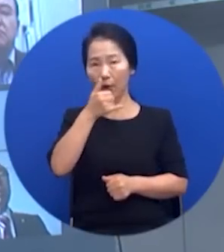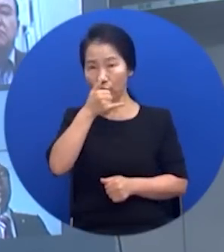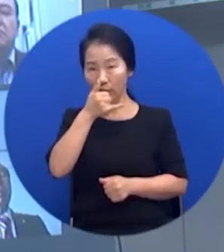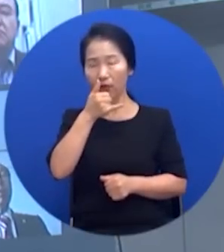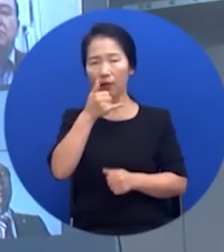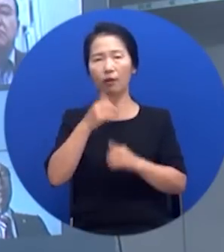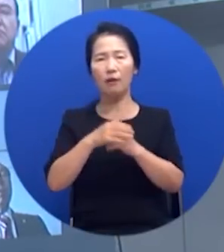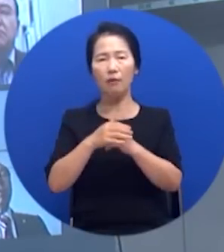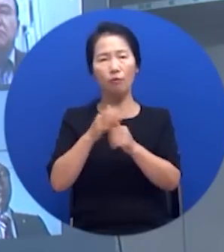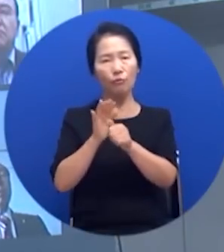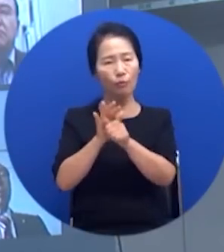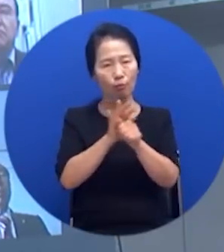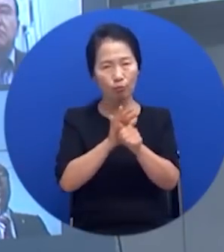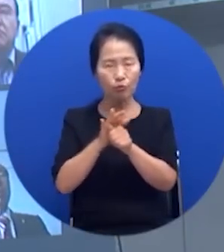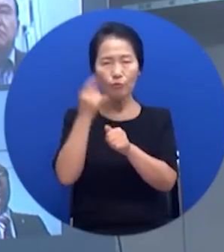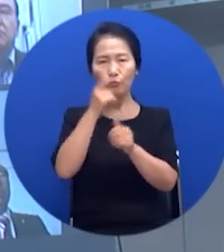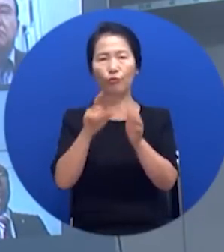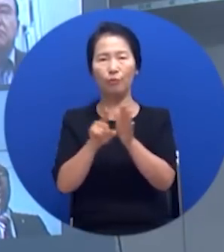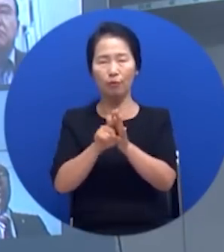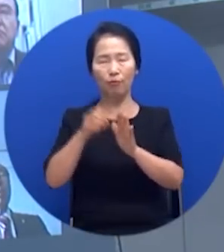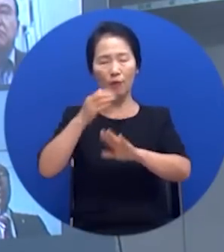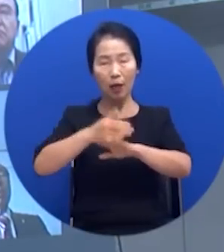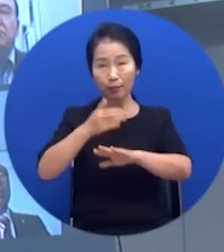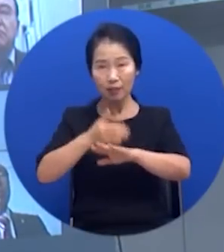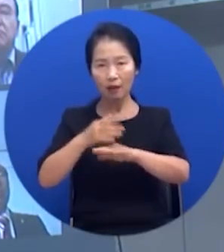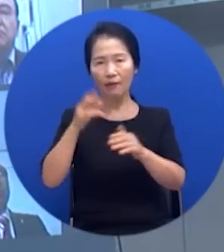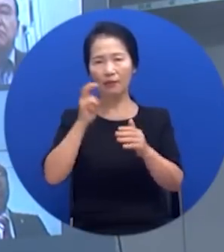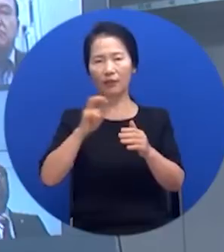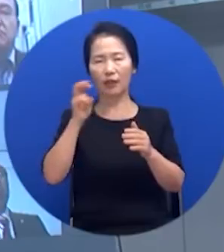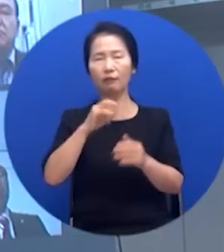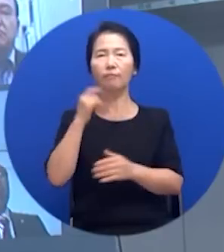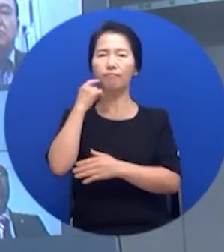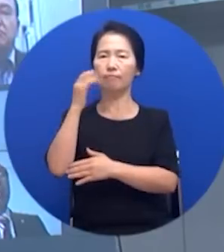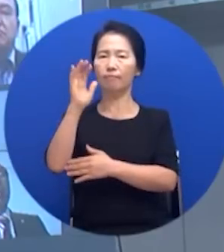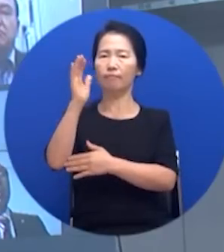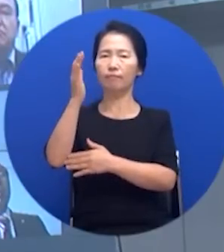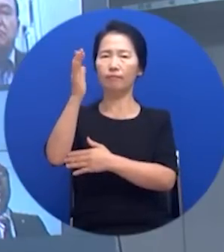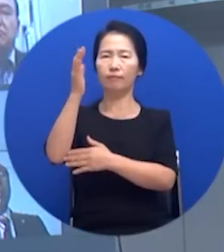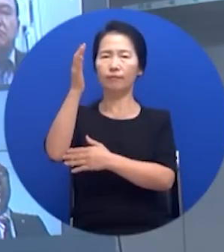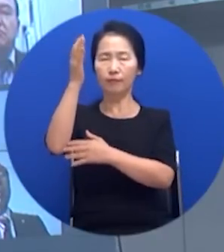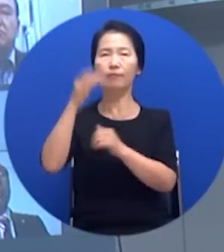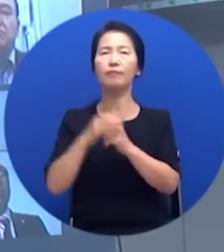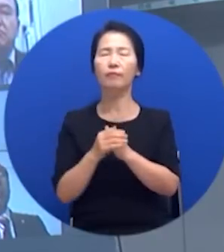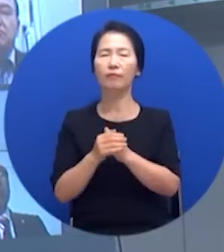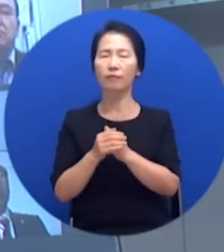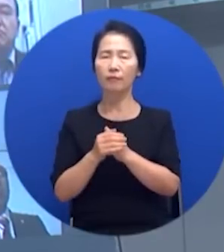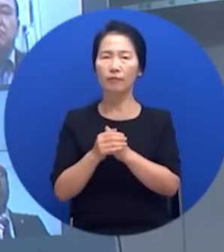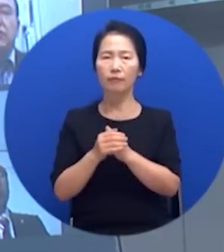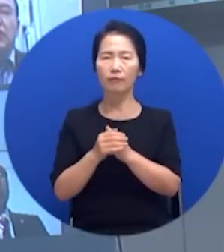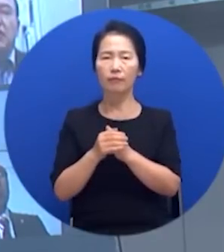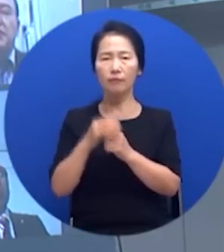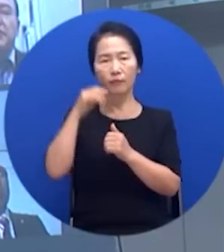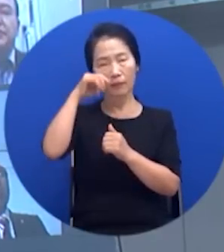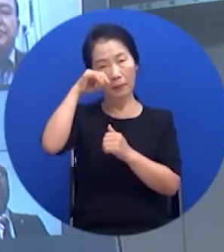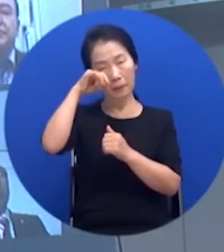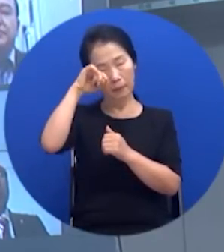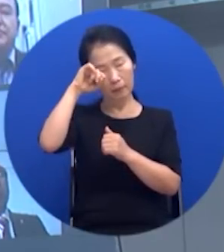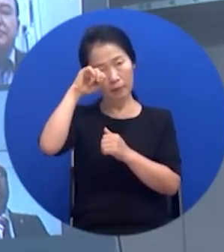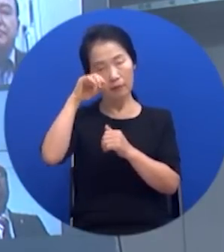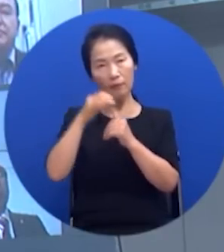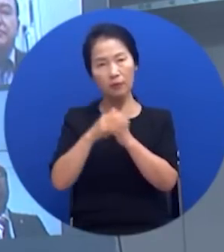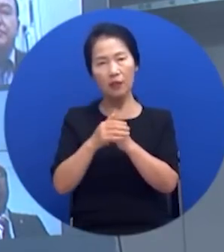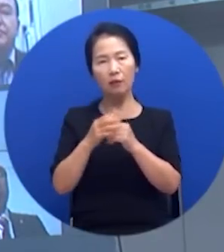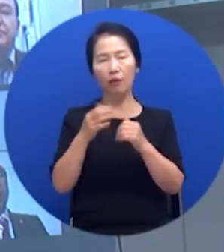해주심을 인하여 감사와 찬양과 영광을 올려드립니다. 비록 육신의 눈에는